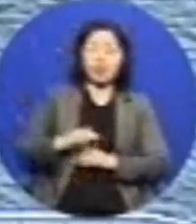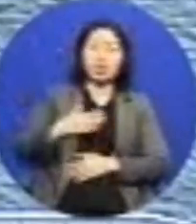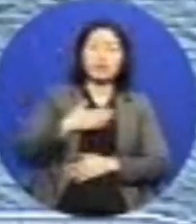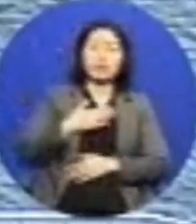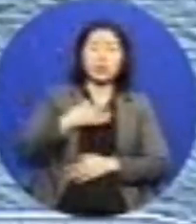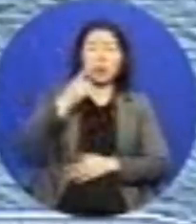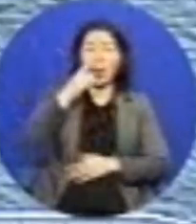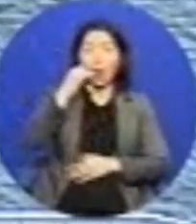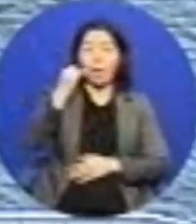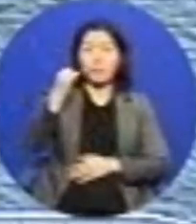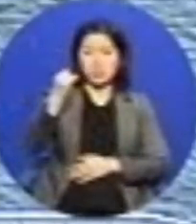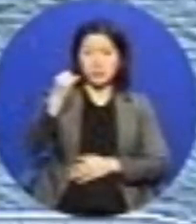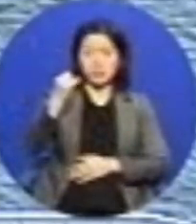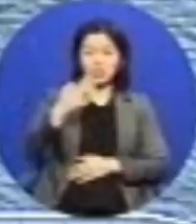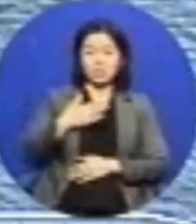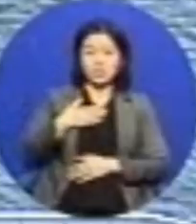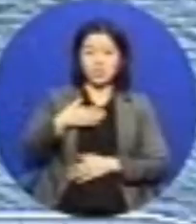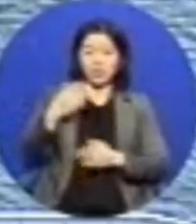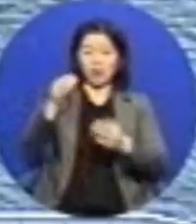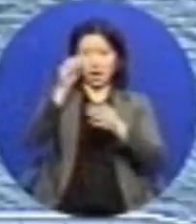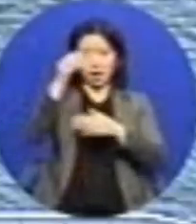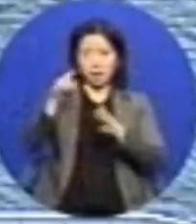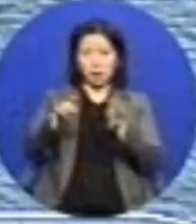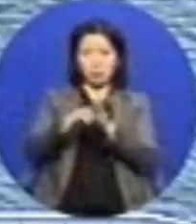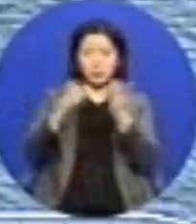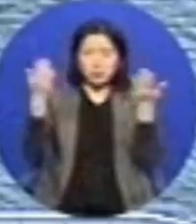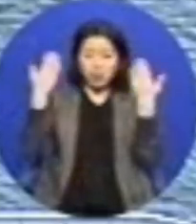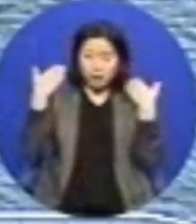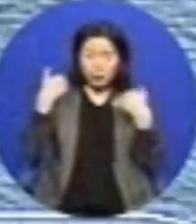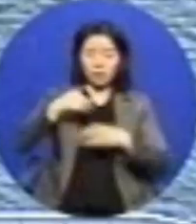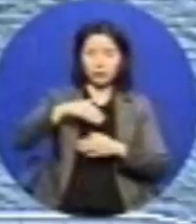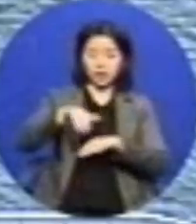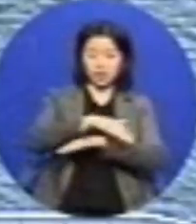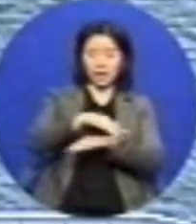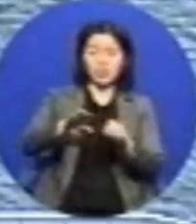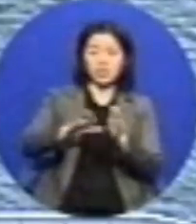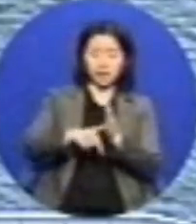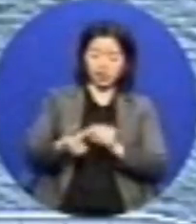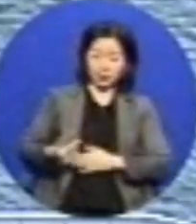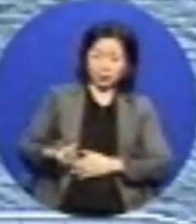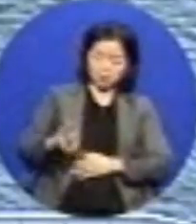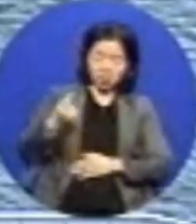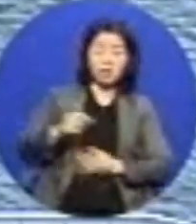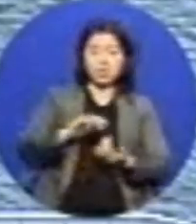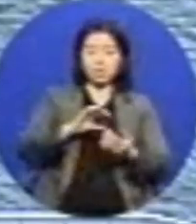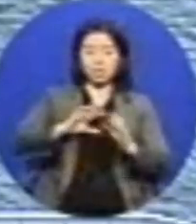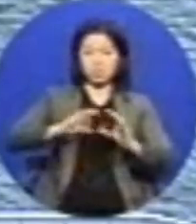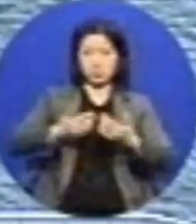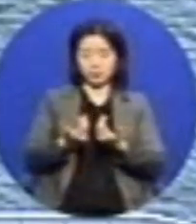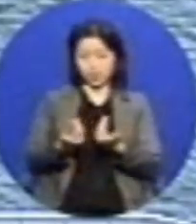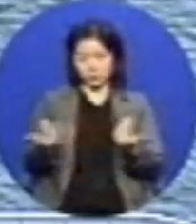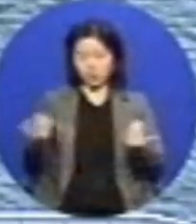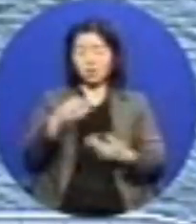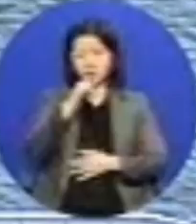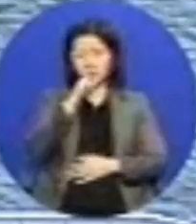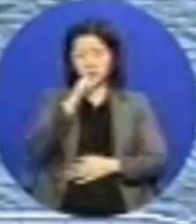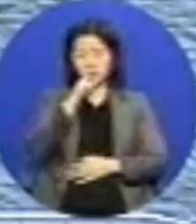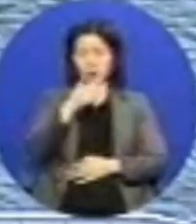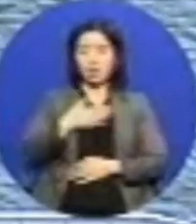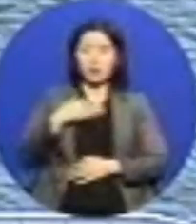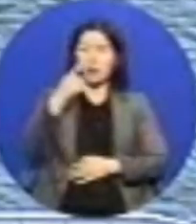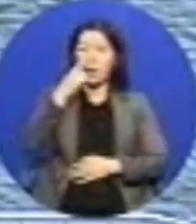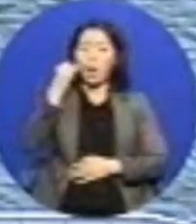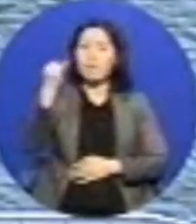제가 신학교 다닐 때 돌아가셨어요 일찍 돌아가셨습니다 저는 저희 어머님이 생각하면 너무